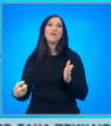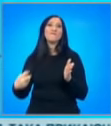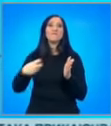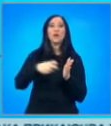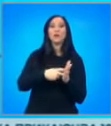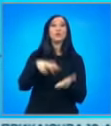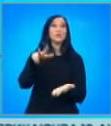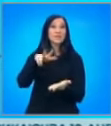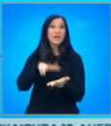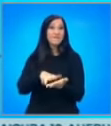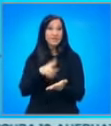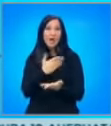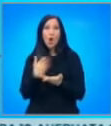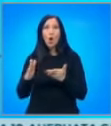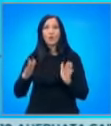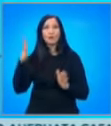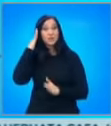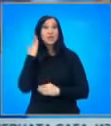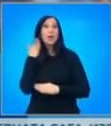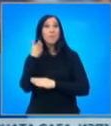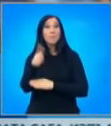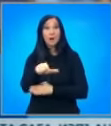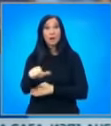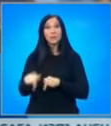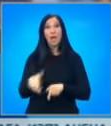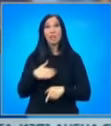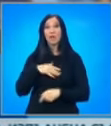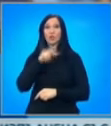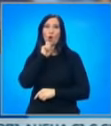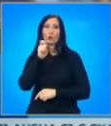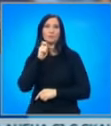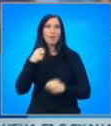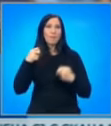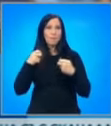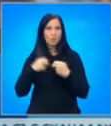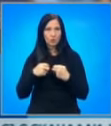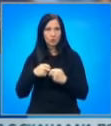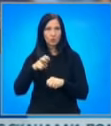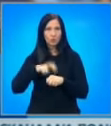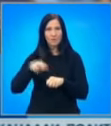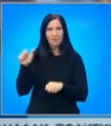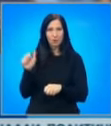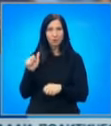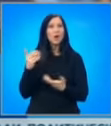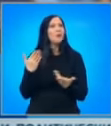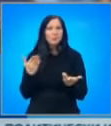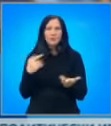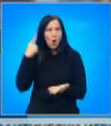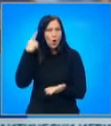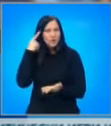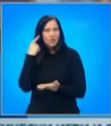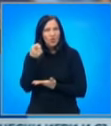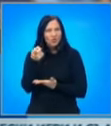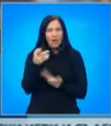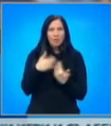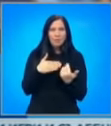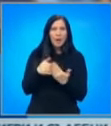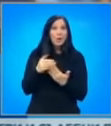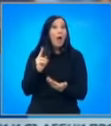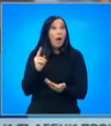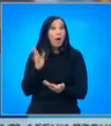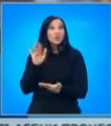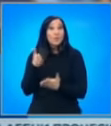в отделните държави. На пряката ни линия сега е кореспондентът ни в Брюксел, Десислава Апостолова. Деси, здравей! Какво означава това на практика? Как